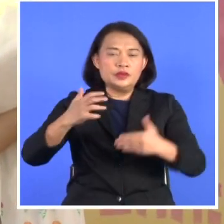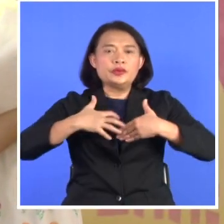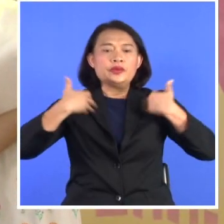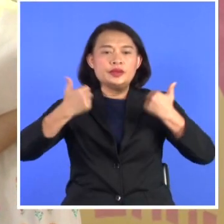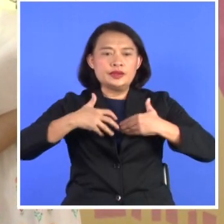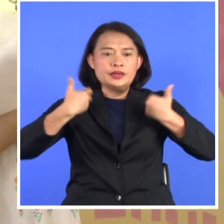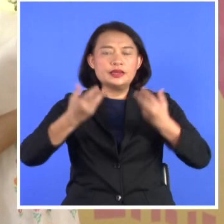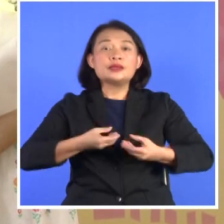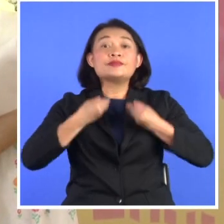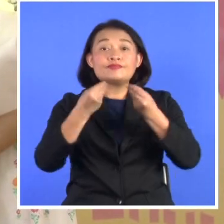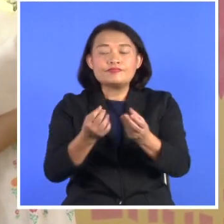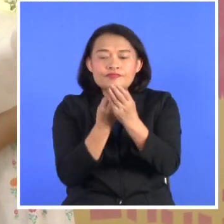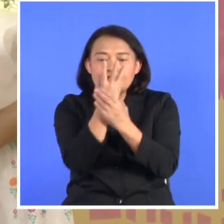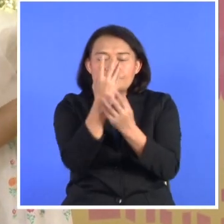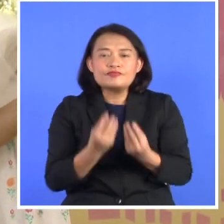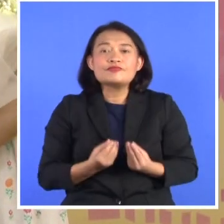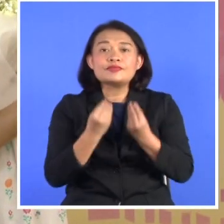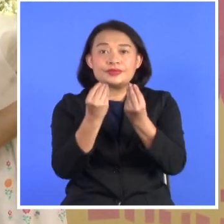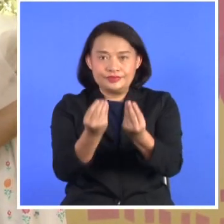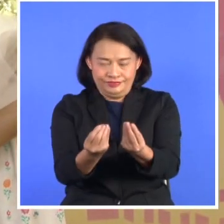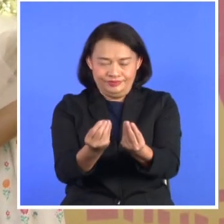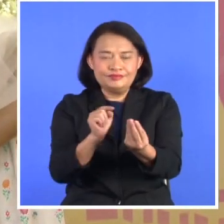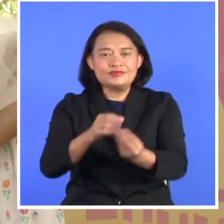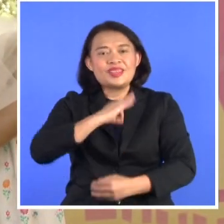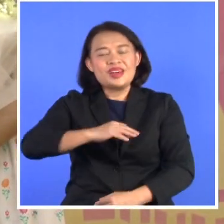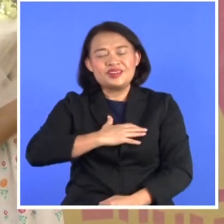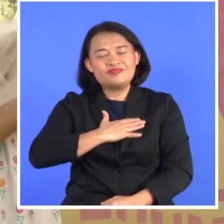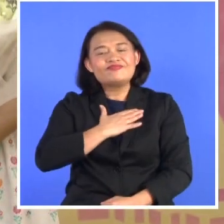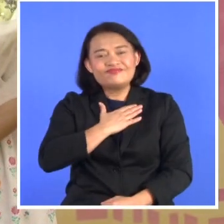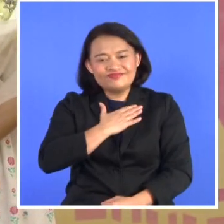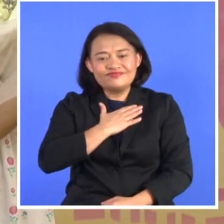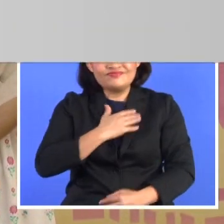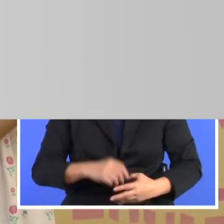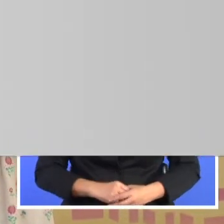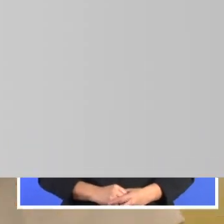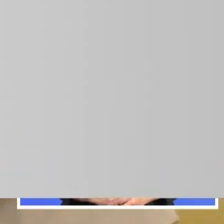ดีมอบช่อดอกไม้บรรยากาศก็เต็มไปด้วยความปราบปื้มขบใจ